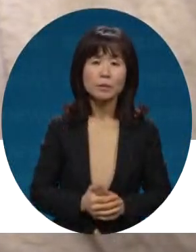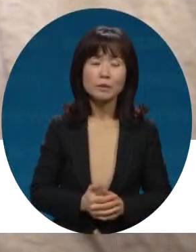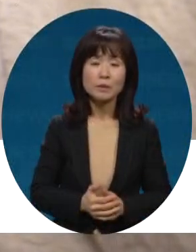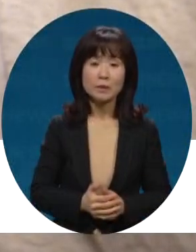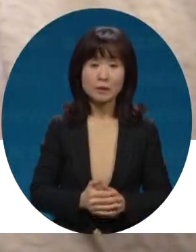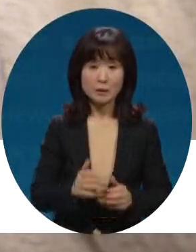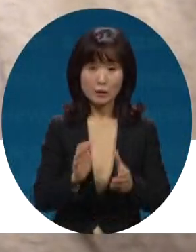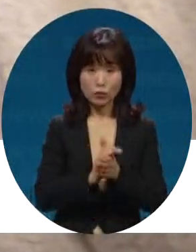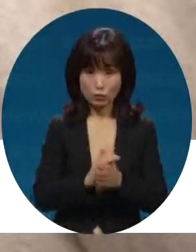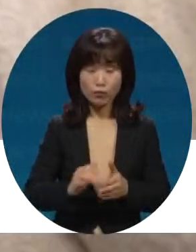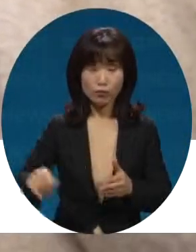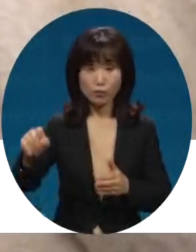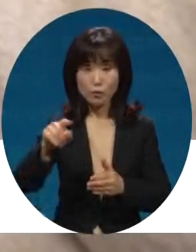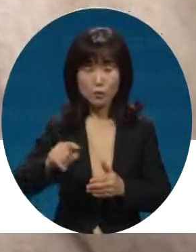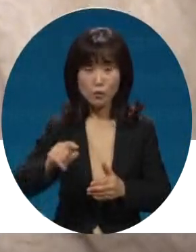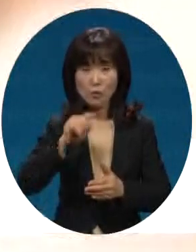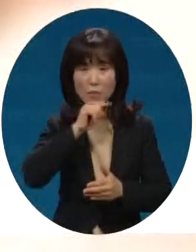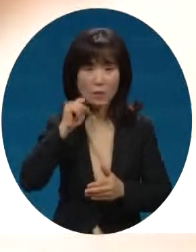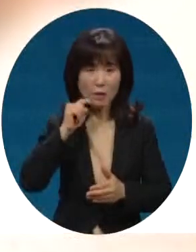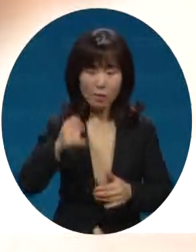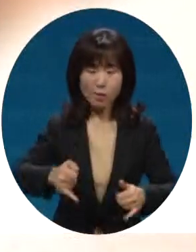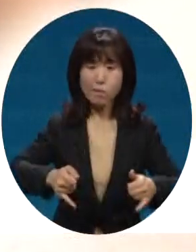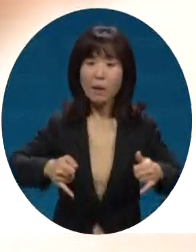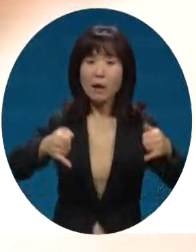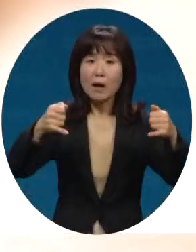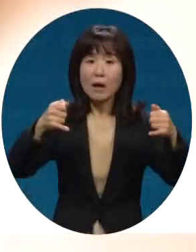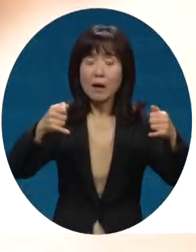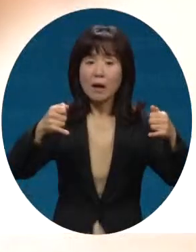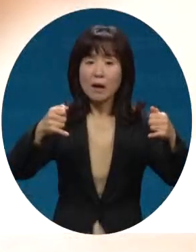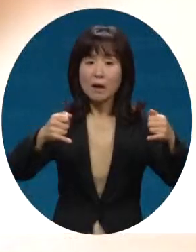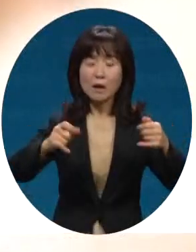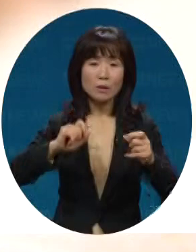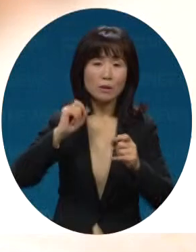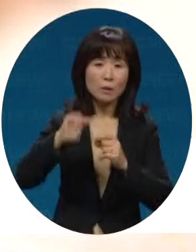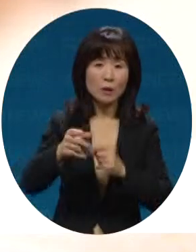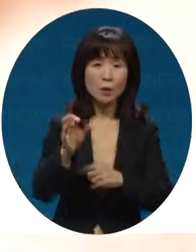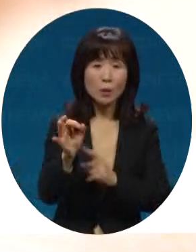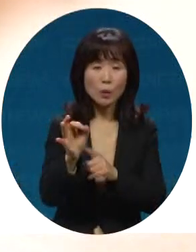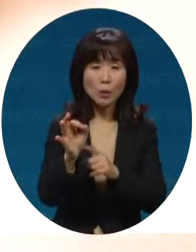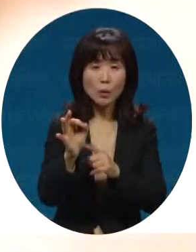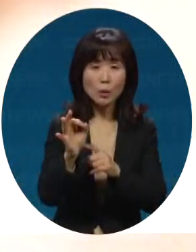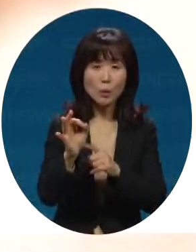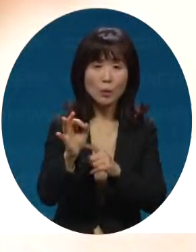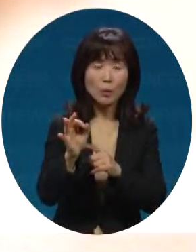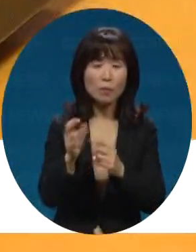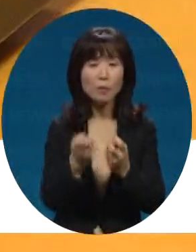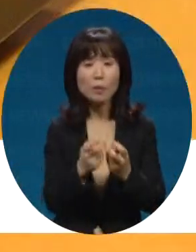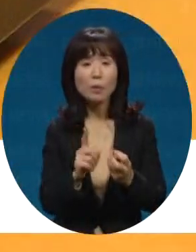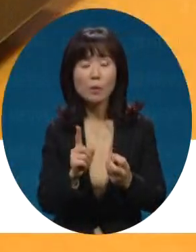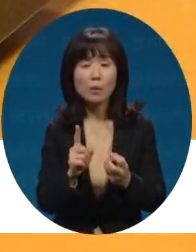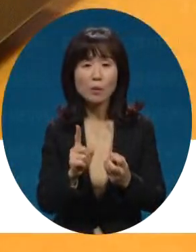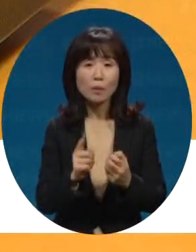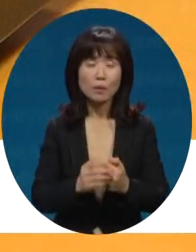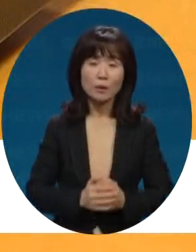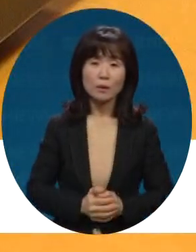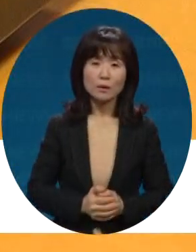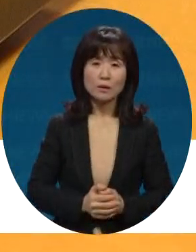근데 이제 그 친구들도 빚이 많아지고 더벅 자금을 마련하기 위해서 이렇게